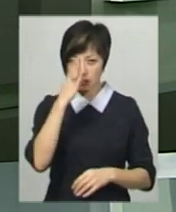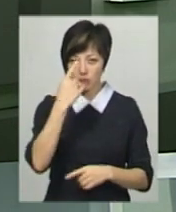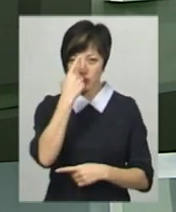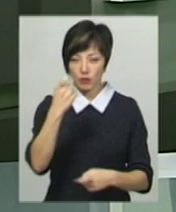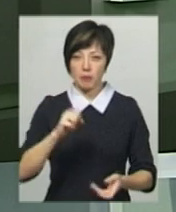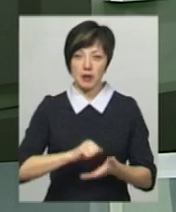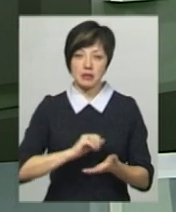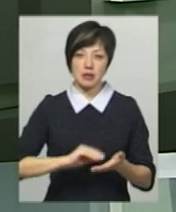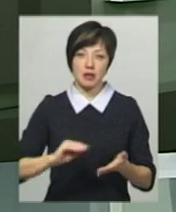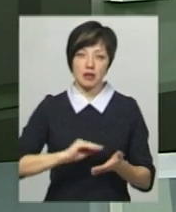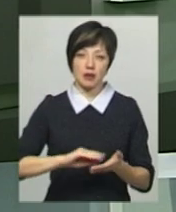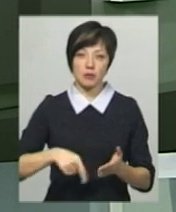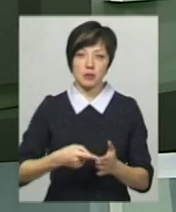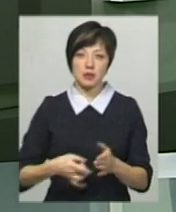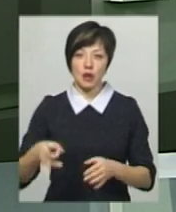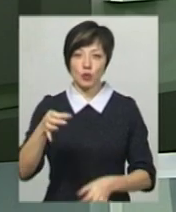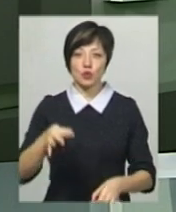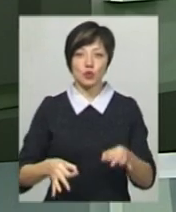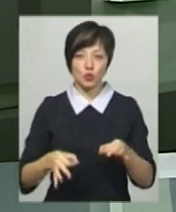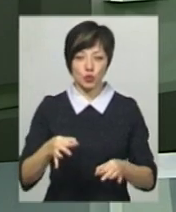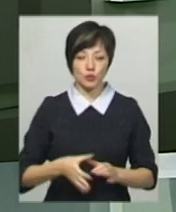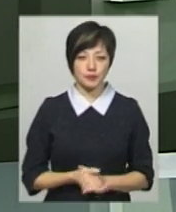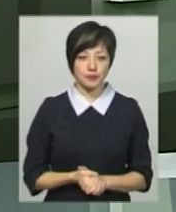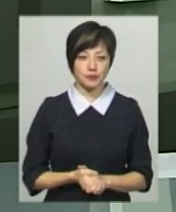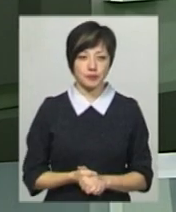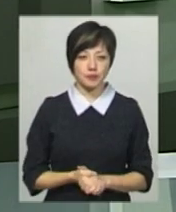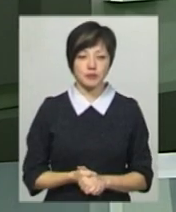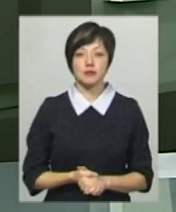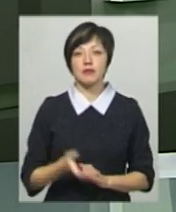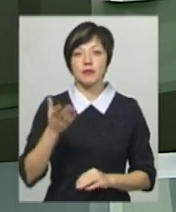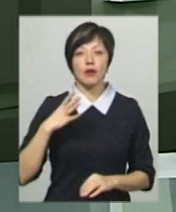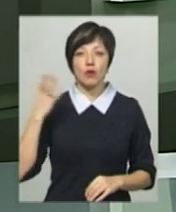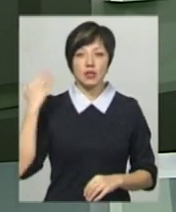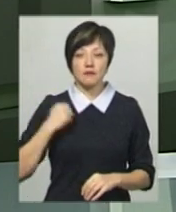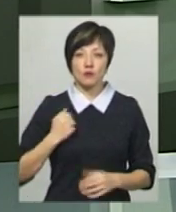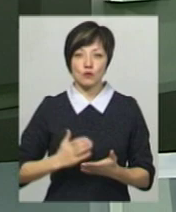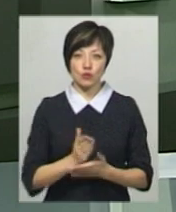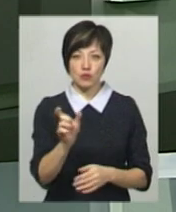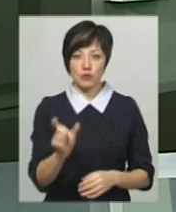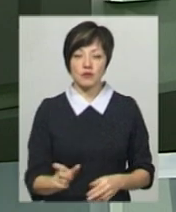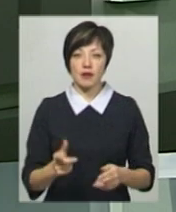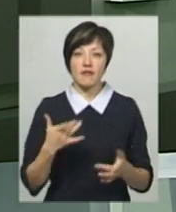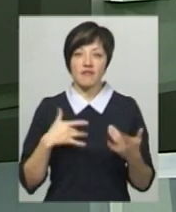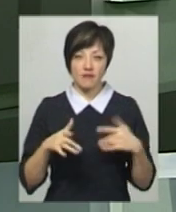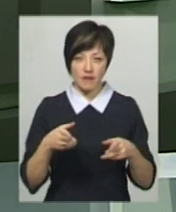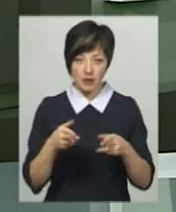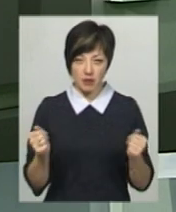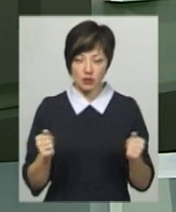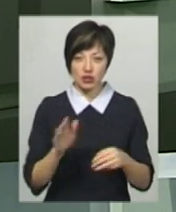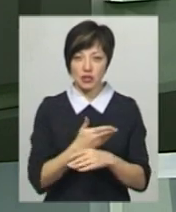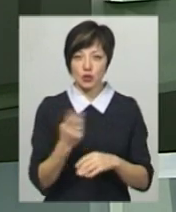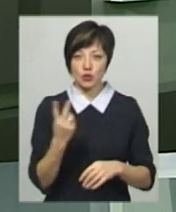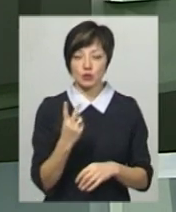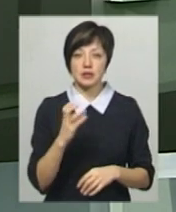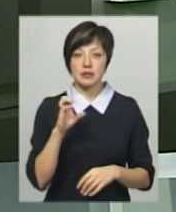повідомила прес-секретар Хмельницького міськрайонного суду Алла Плінська. Колишнього військовослужбовця виправдали за частиною 2